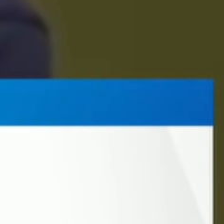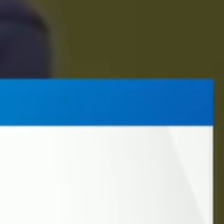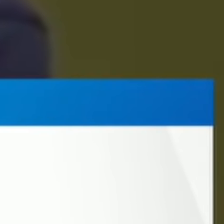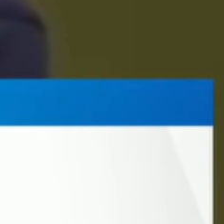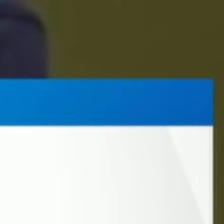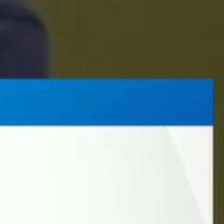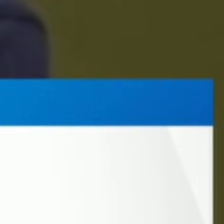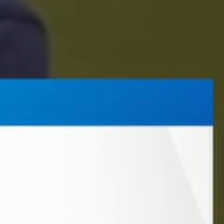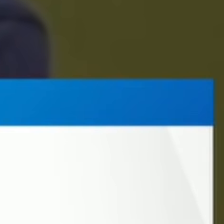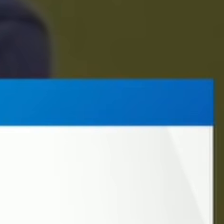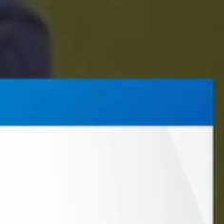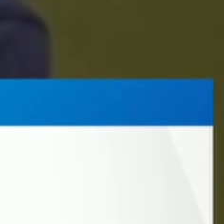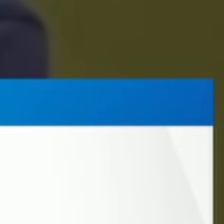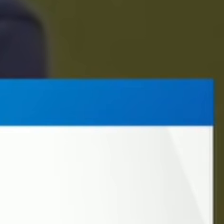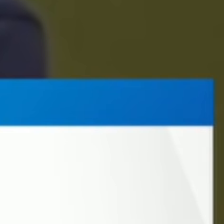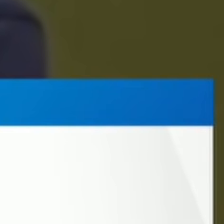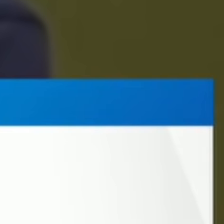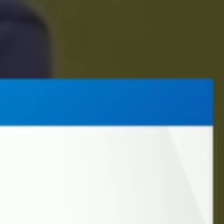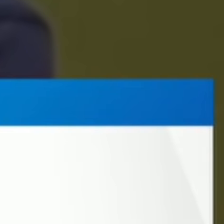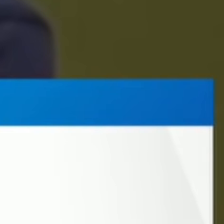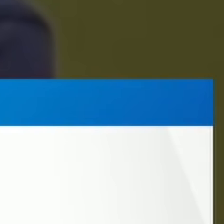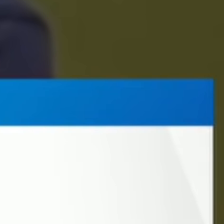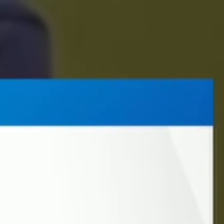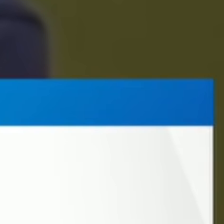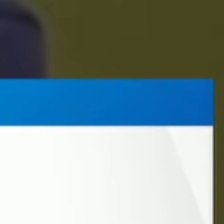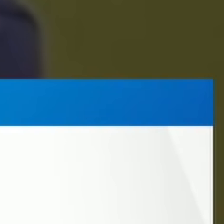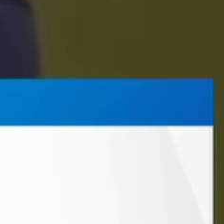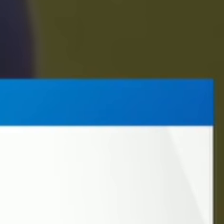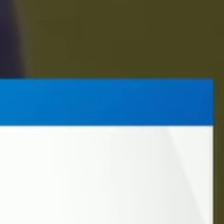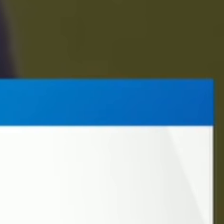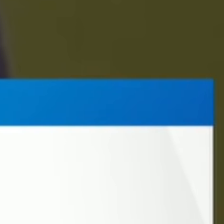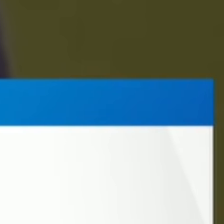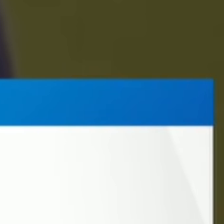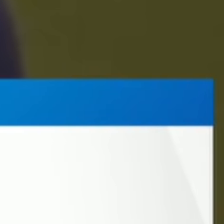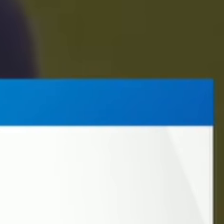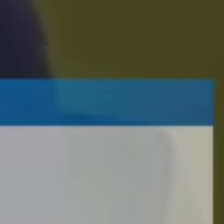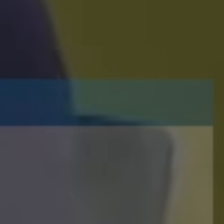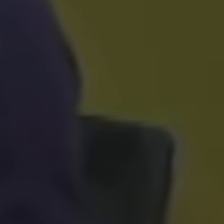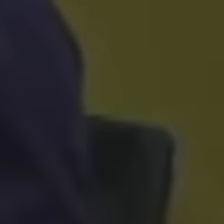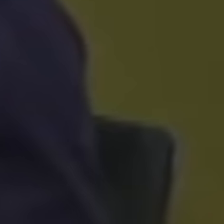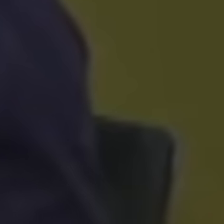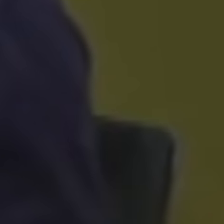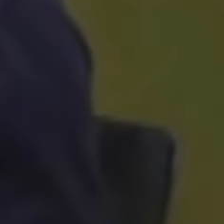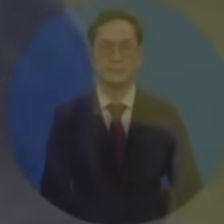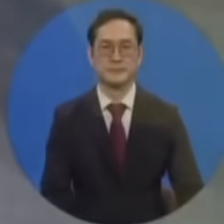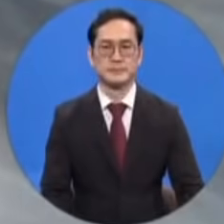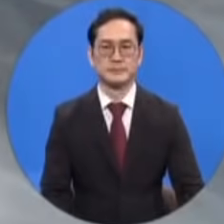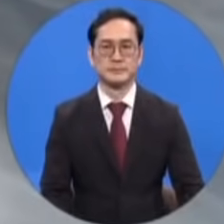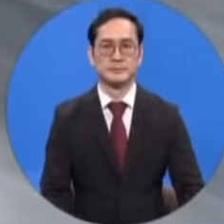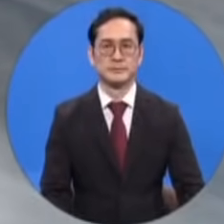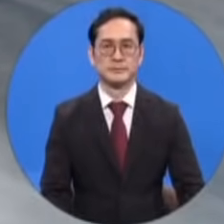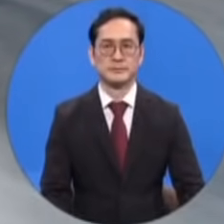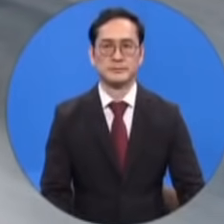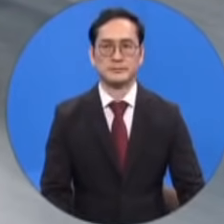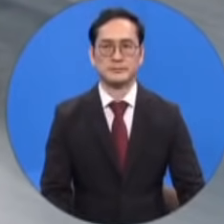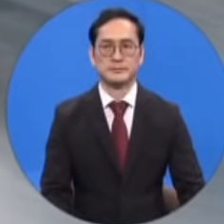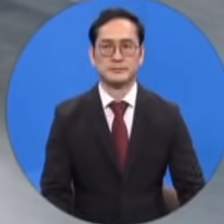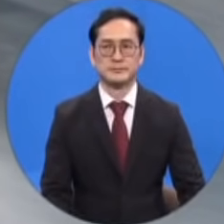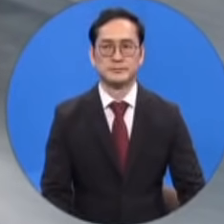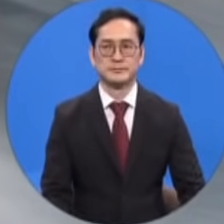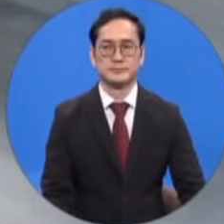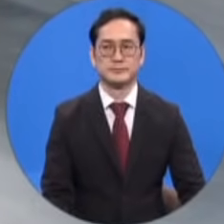잘못했다 이런건 어떻게 인지 고치고 이건 부족한 부분이 다 하고 얘기를 해야지 최 교수님 이제